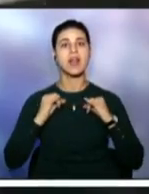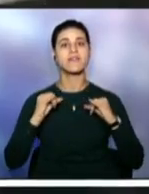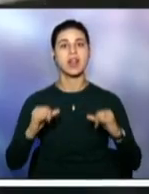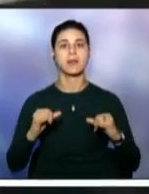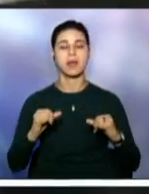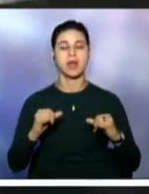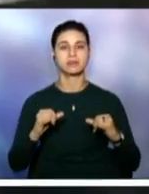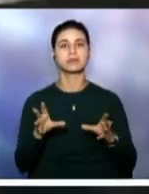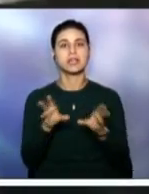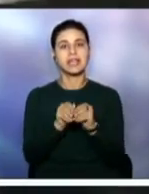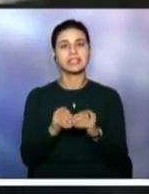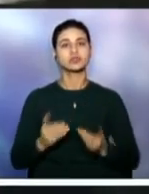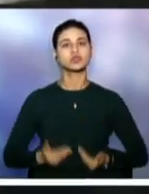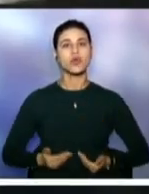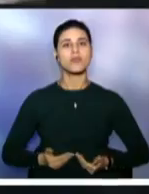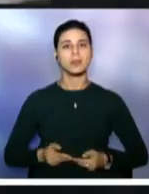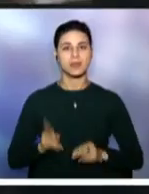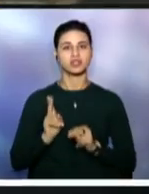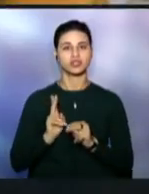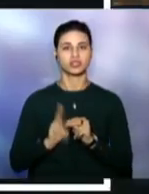სქესობრივ ცხოვრებას შეწყვეტენ.